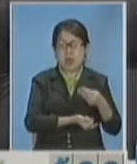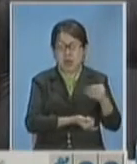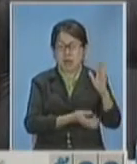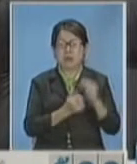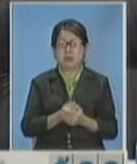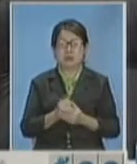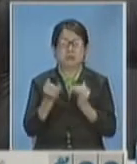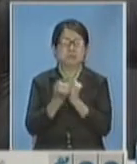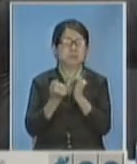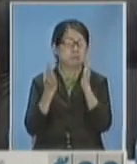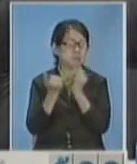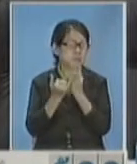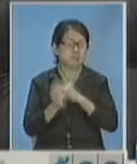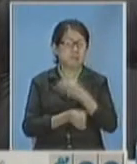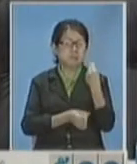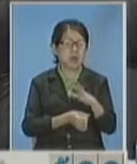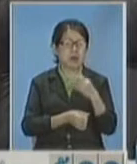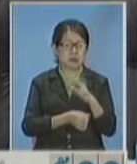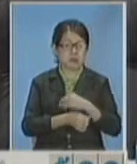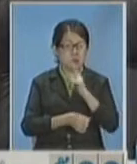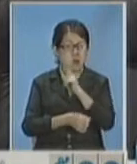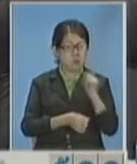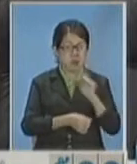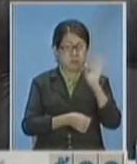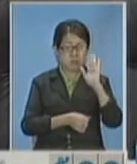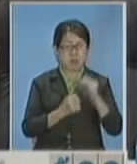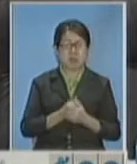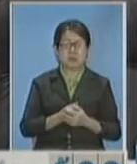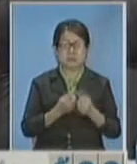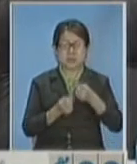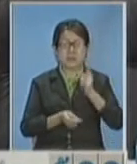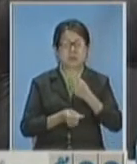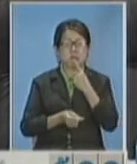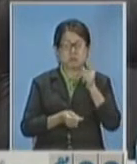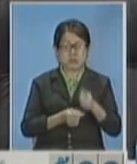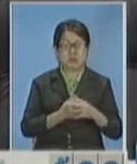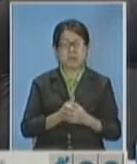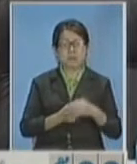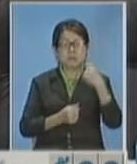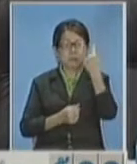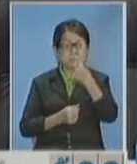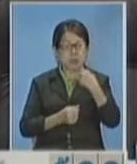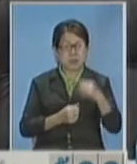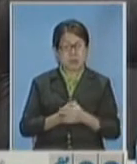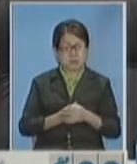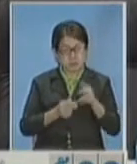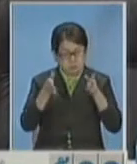าวได้สาวเอานะคะดิฉันไม่กล่าวหาใครนะคะแต่ความจริงเป็นเช่นนั้นถ้าใครมีโอกาสนั่งตรวจสอบงบประมาณก็จะทราบดีว่